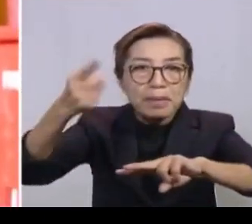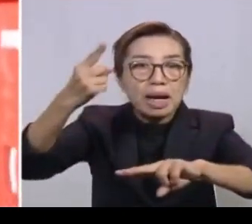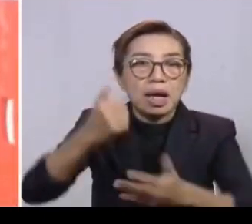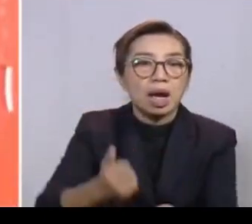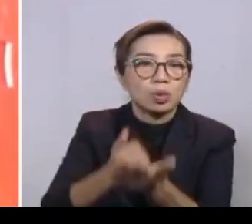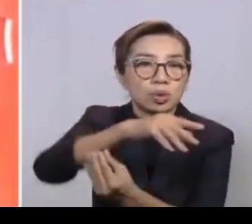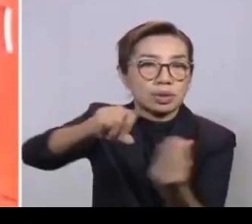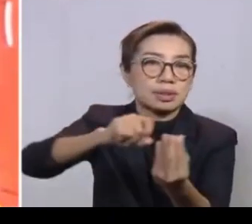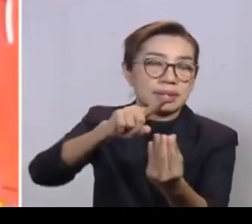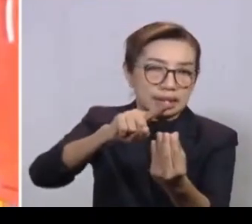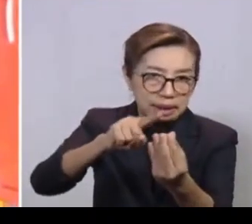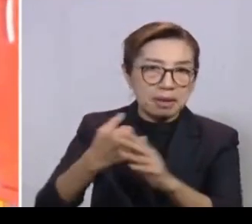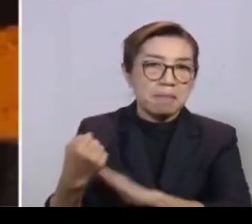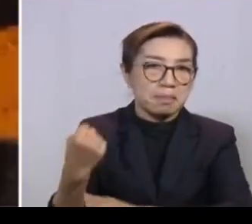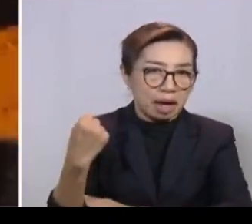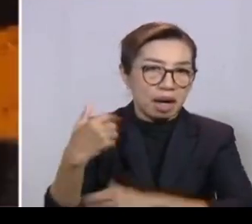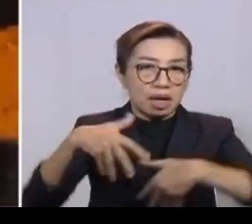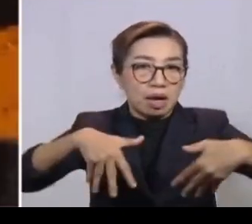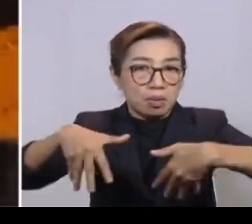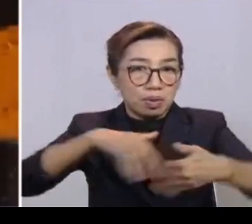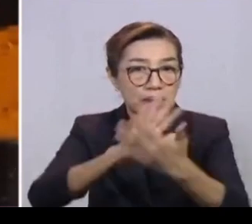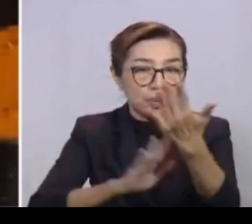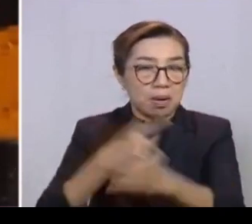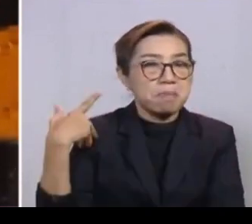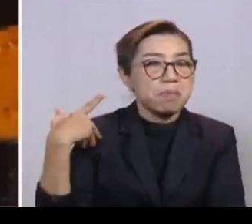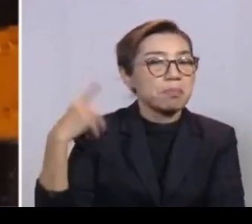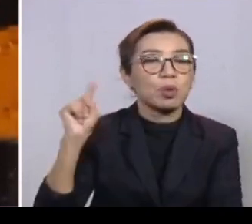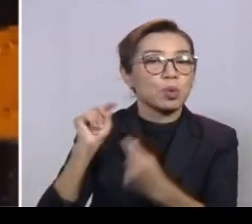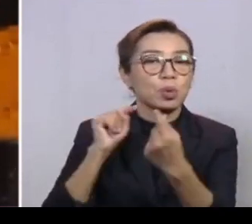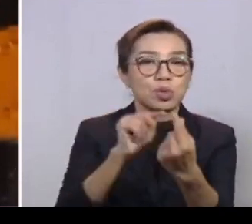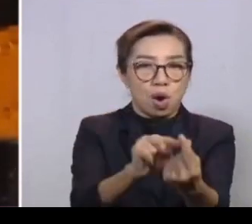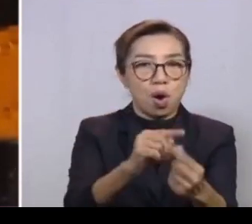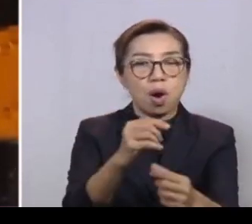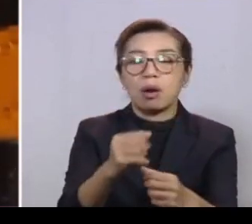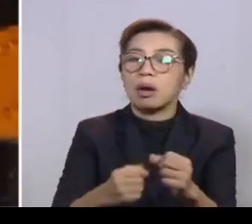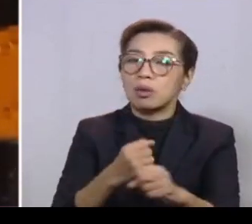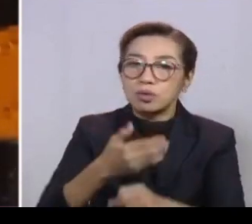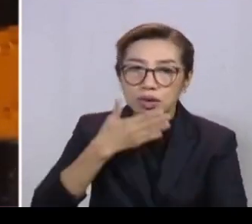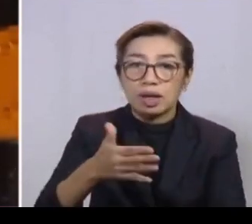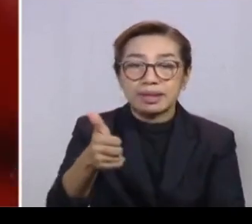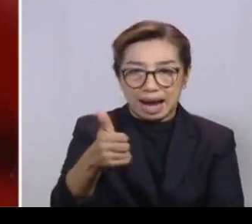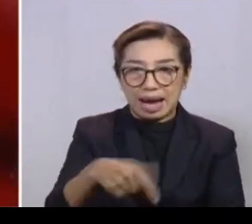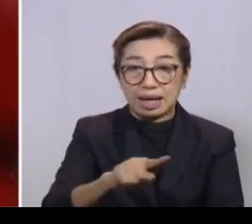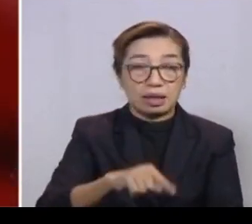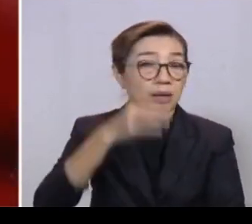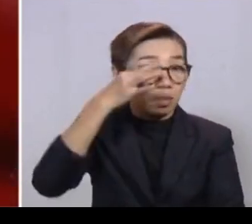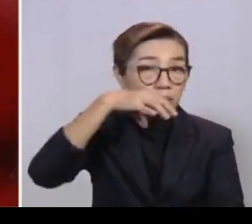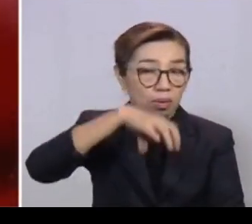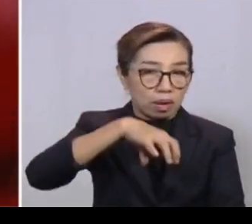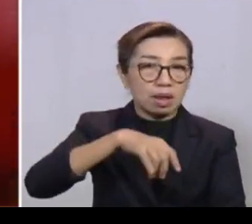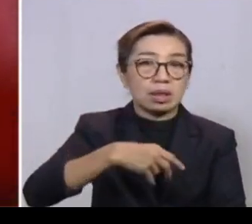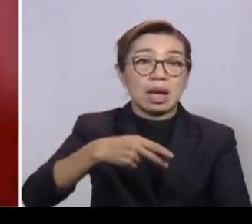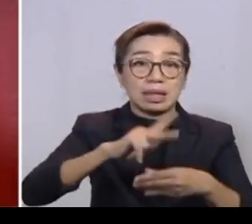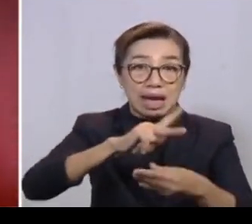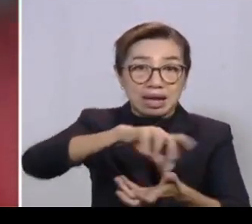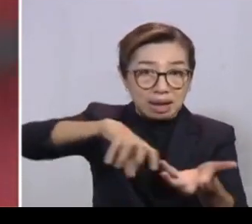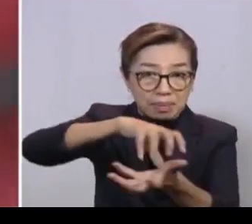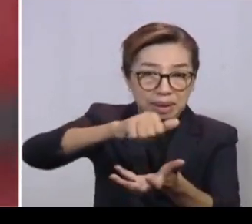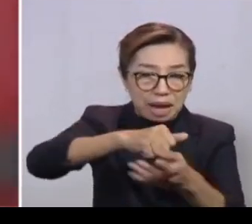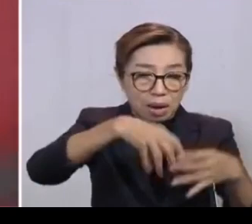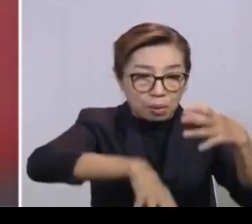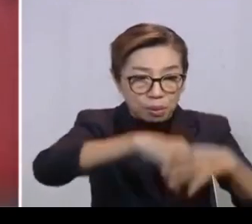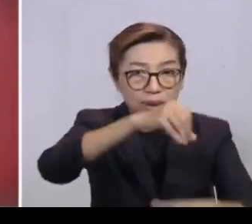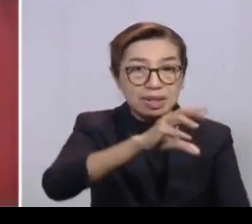และสร้างความมั่นคงสร้างประโยชน์ให้กับประเทศระยะยาวในขณะที่ปตทยืนยันว่าสามารถผลิตการ์ดจากแหล่ง